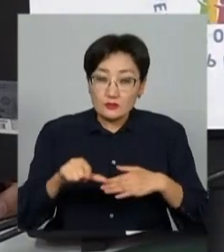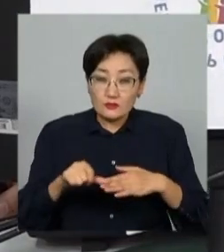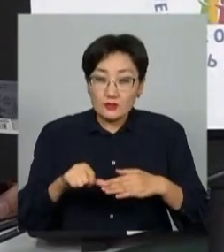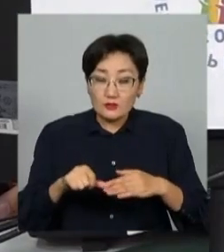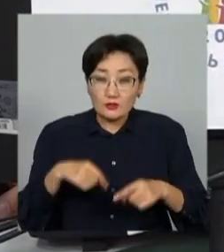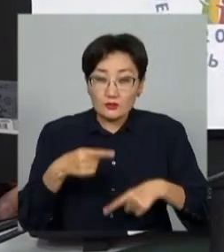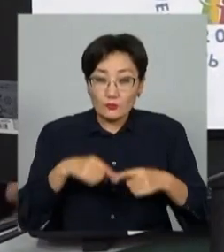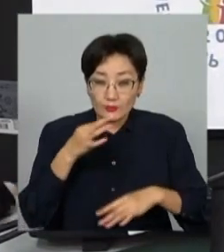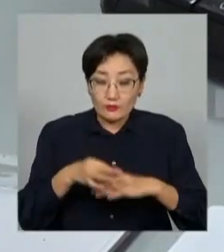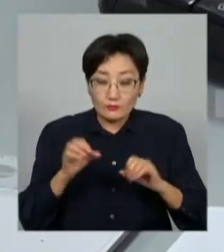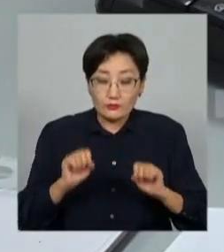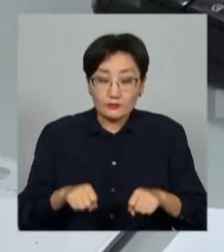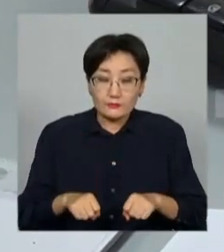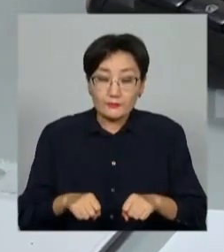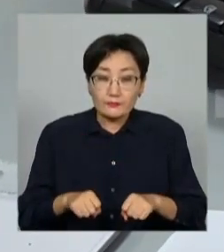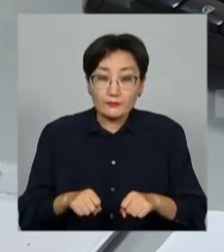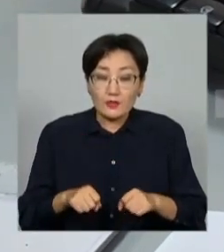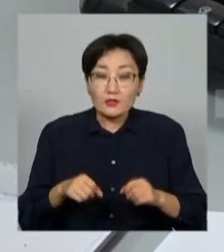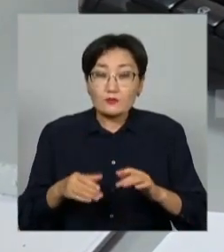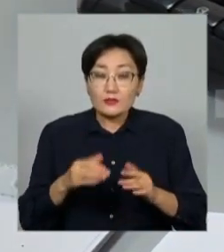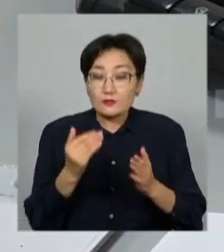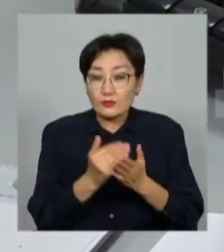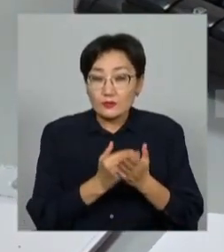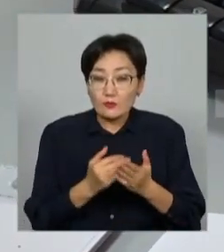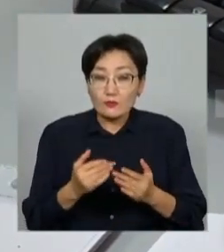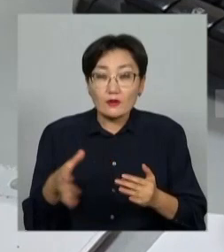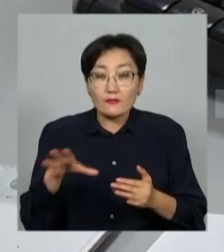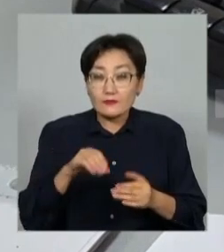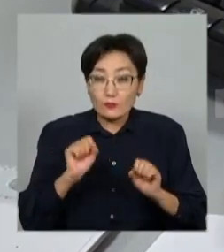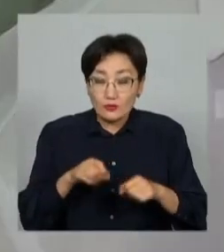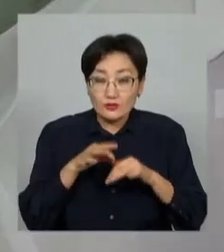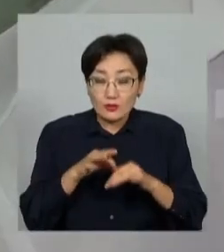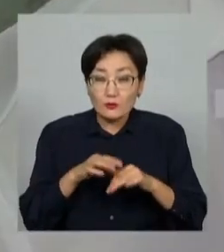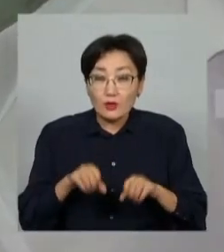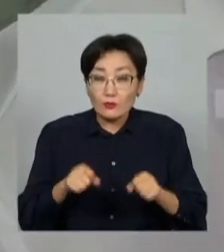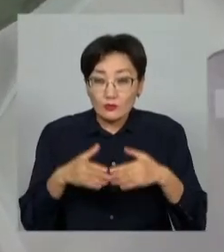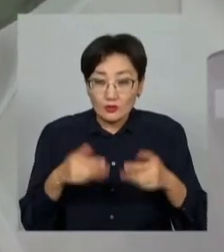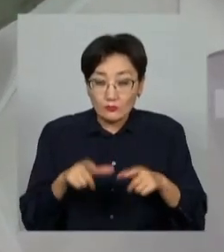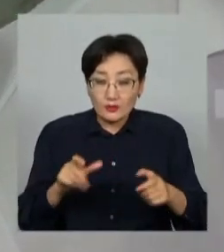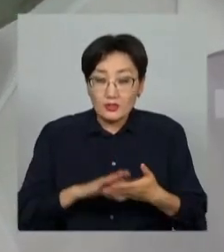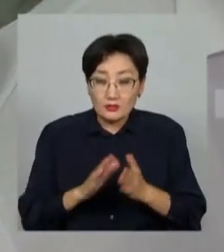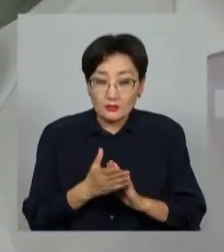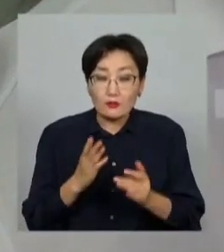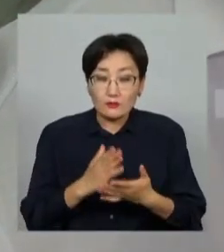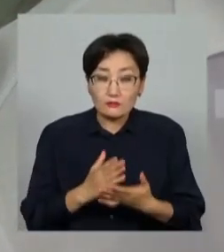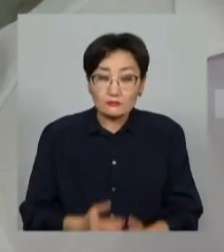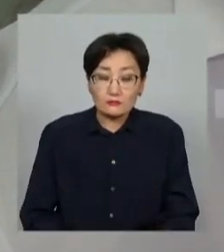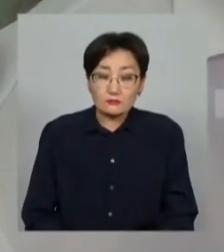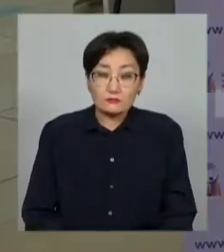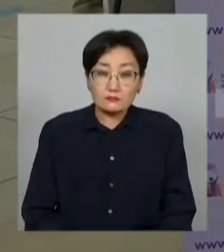sanak.gov.kz сайты арқылы жауап беруге болады. Санақтан қапы қалып өтуге мүмкіндігі жоқ жандарға да жағдай жасалды.